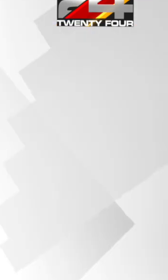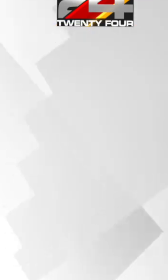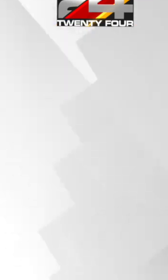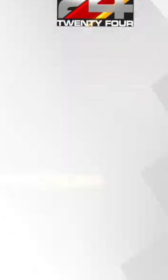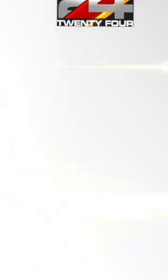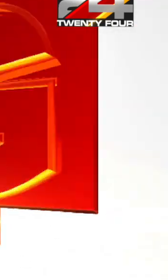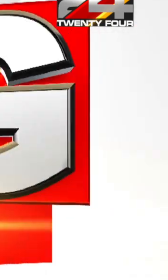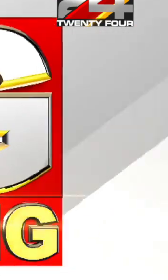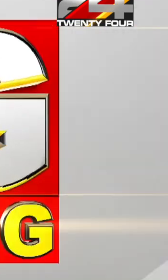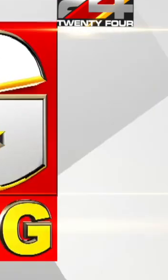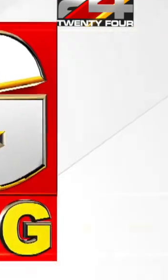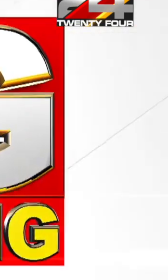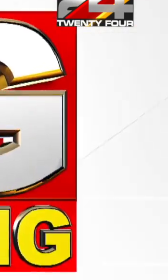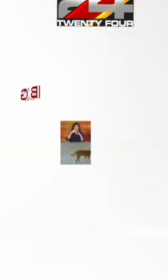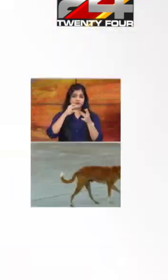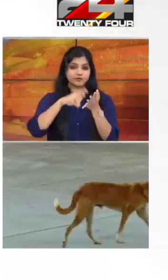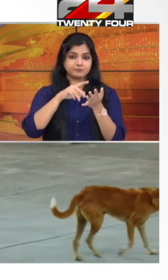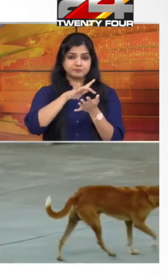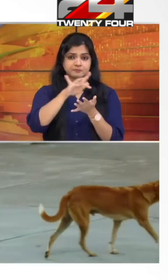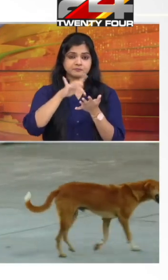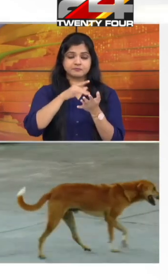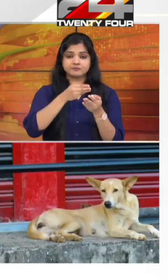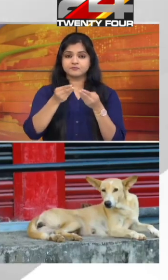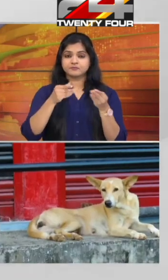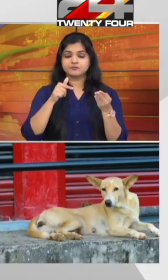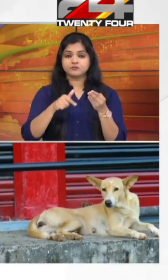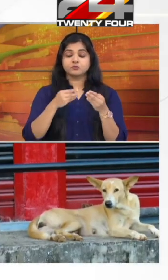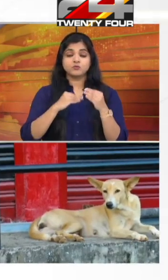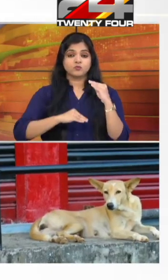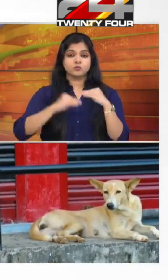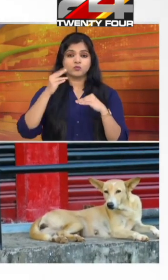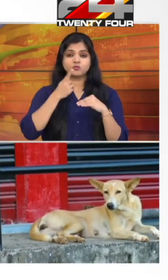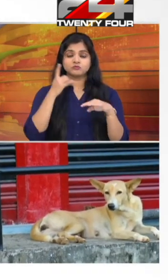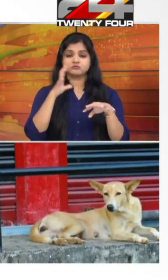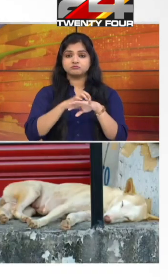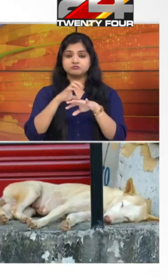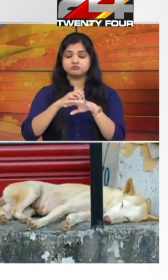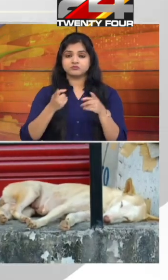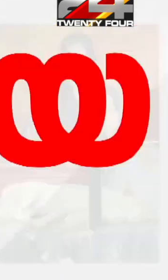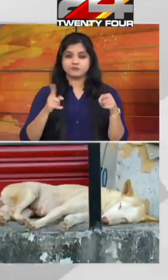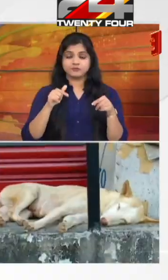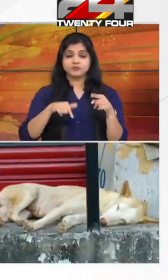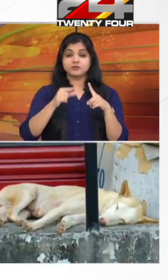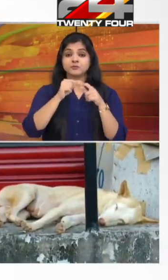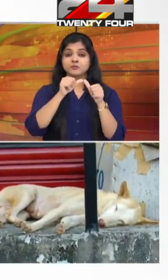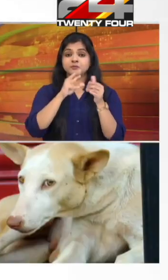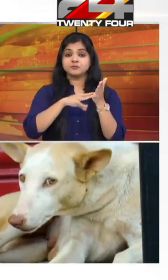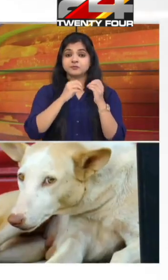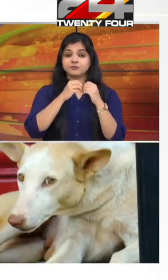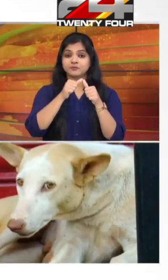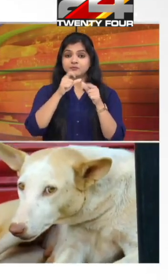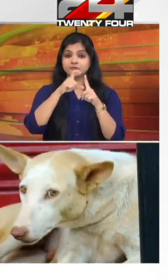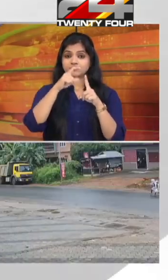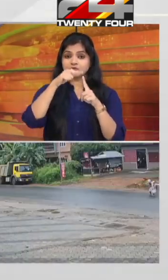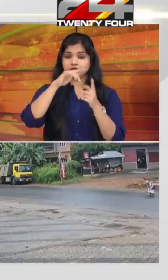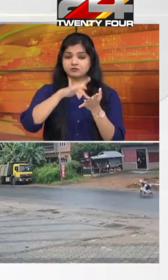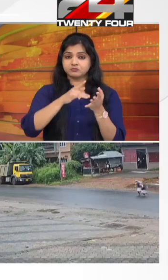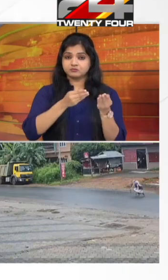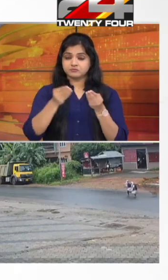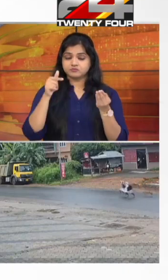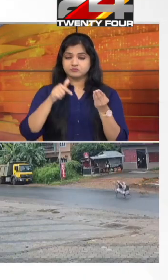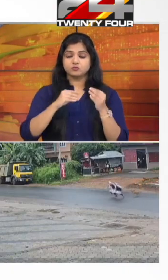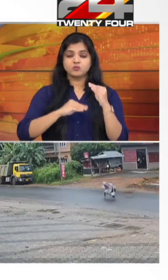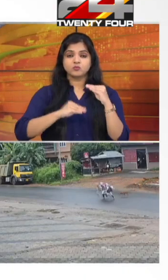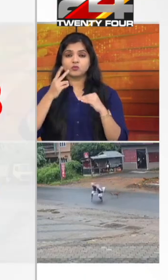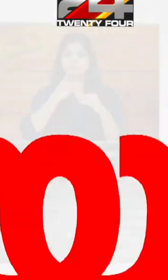വൈക്കം കടുത്തുരുത്തി മേഖലയിലായിരുന്നു വലിയ രീതിയിൽ തെരുവ് നായ ആക്രമണം ഉണ്ടായതെങ്കിൽ നിലവിൽ ഇപ്പോൾ പാമ്പാടി പോലുള്ള കിഴക്കൻ മേഖലയിൽ കൂടി ഇത്തരത്തിൽ തെരുവ്